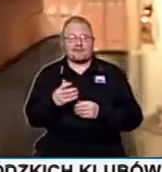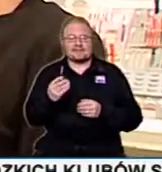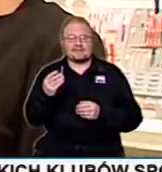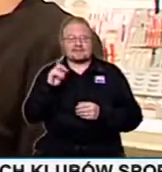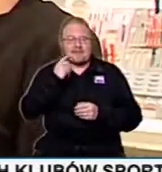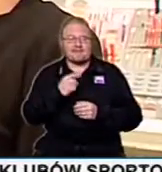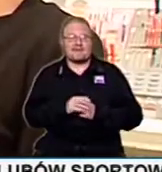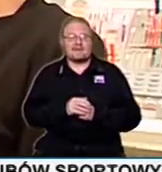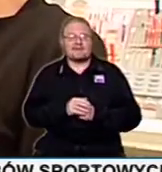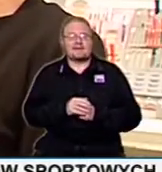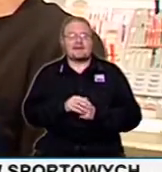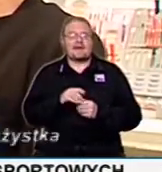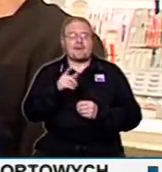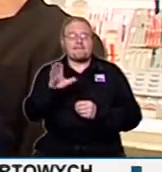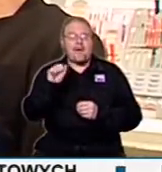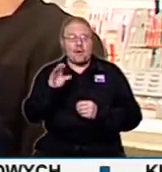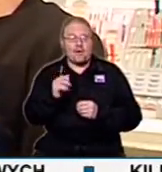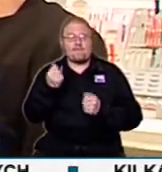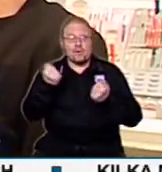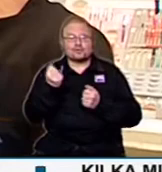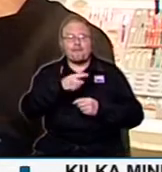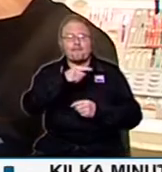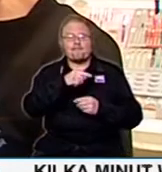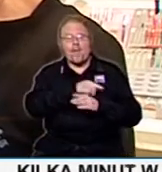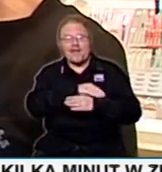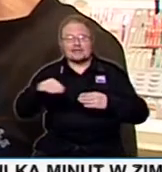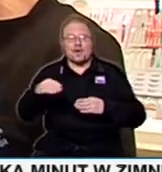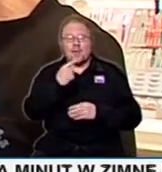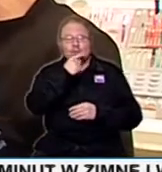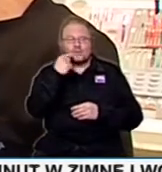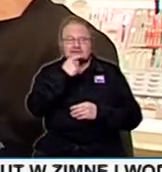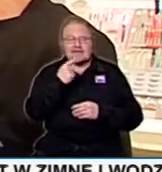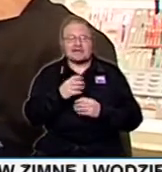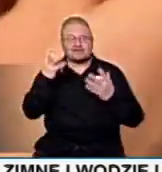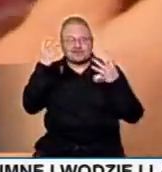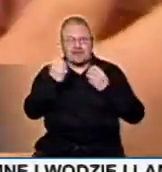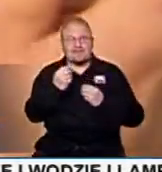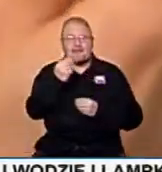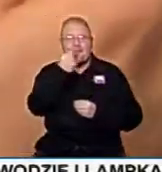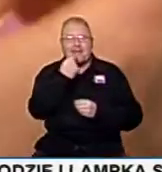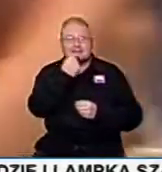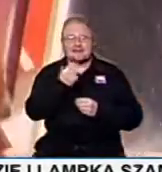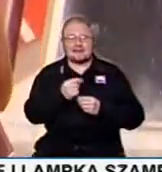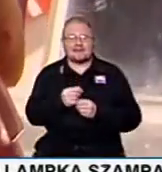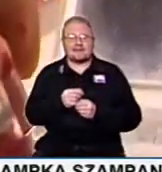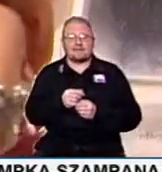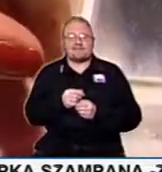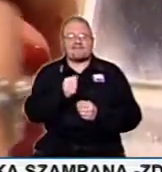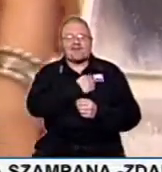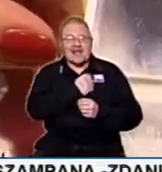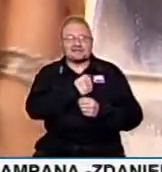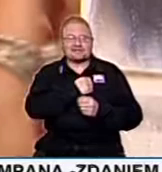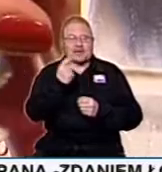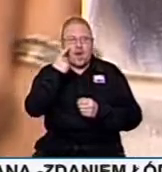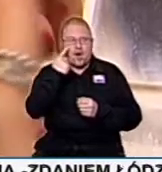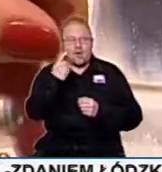jest styl barok, czyli mocno podkreślone usta, ciemne tonacje pomadek, bardziej wyraziste